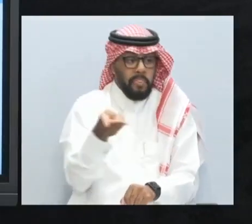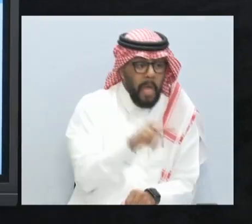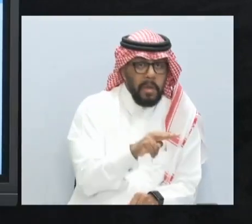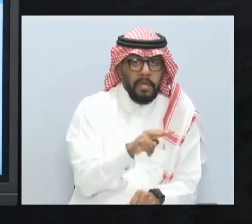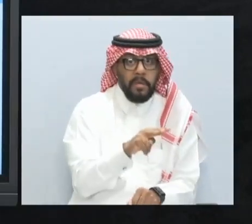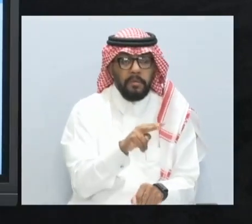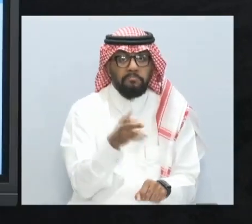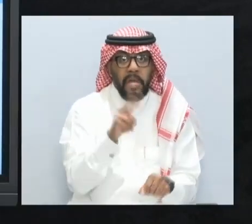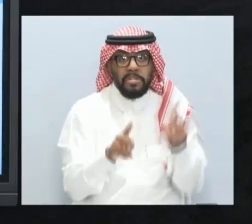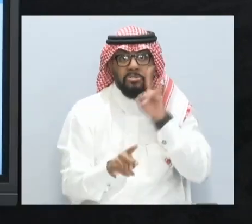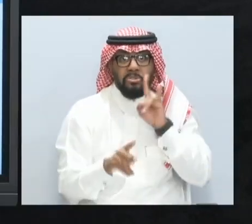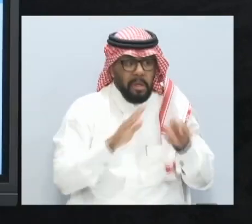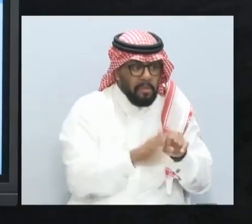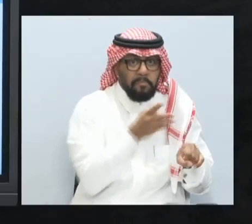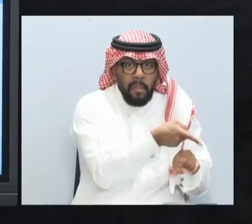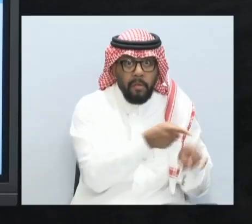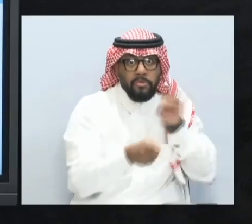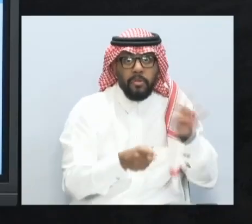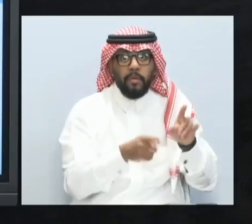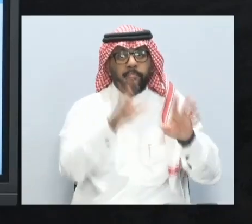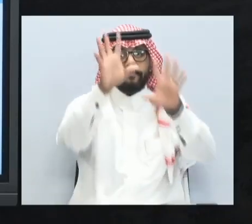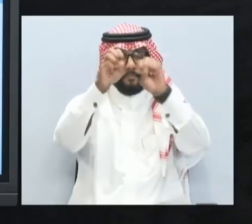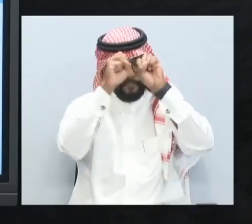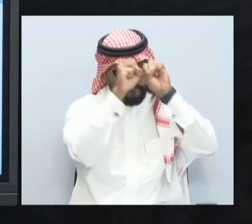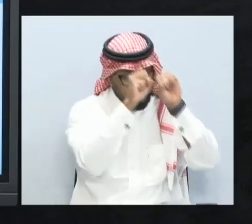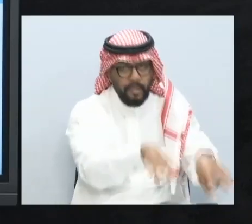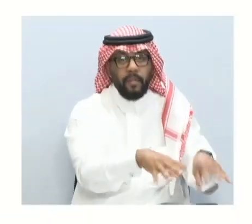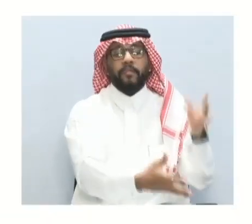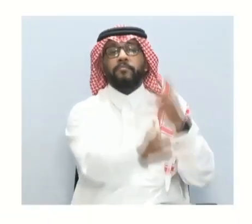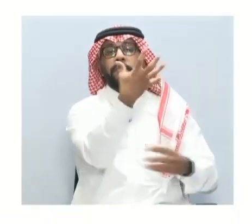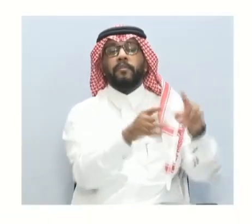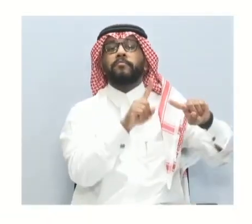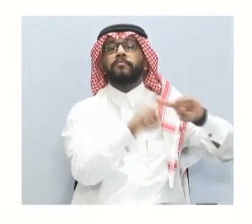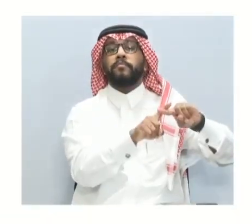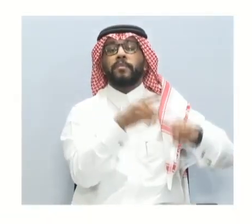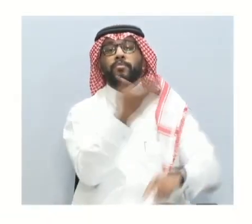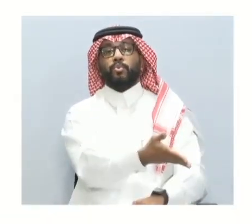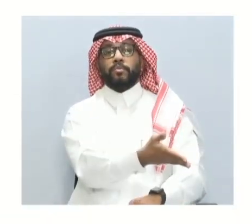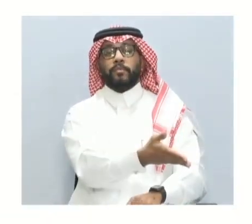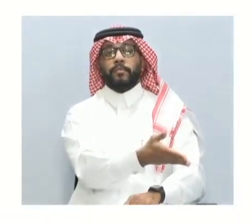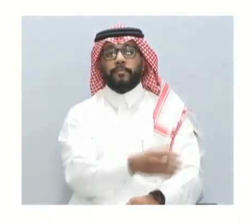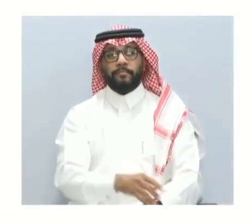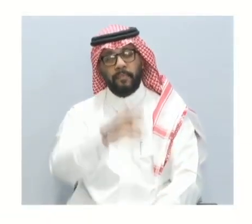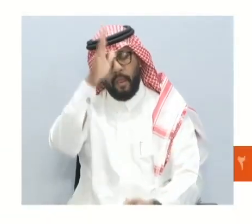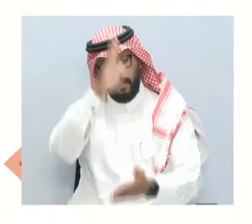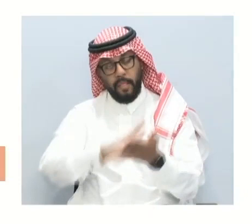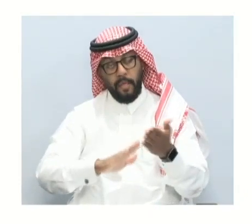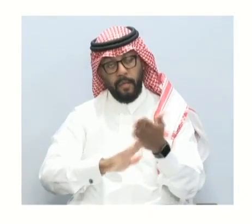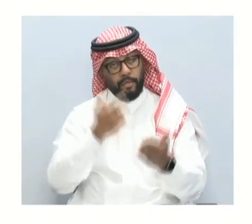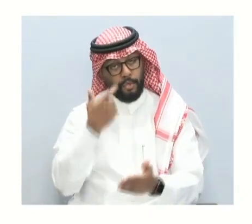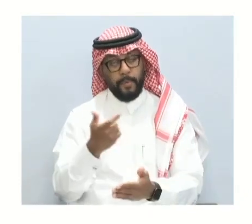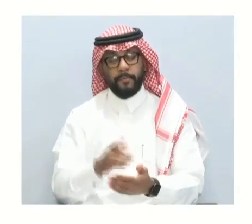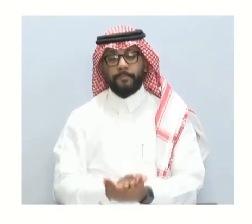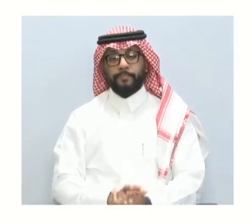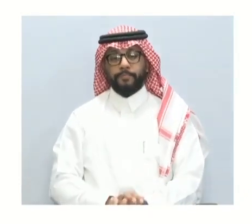لغير الله فهو مشرك كافر لذلك نقض فيه توحيد الربوبيه وتوحيد الالوهيه